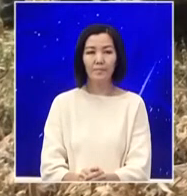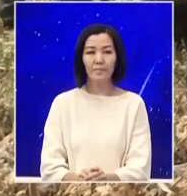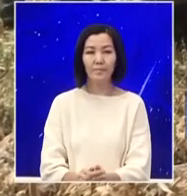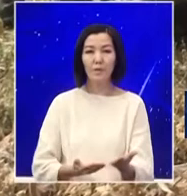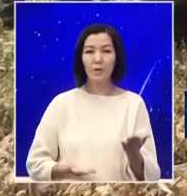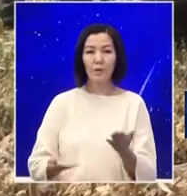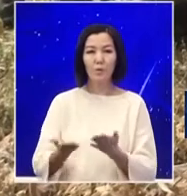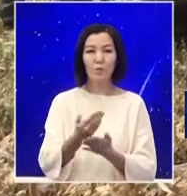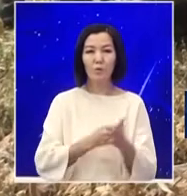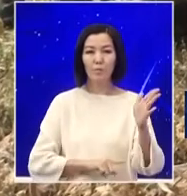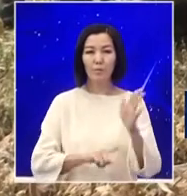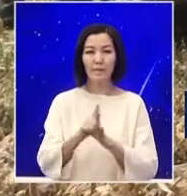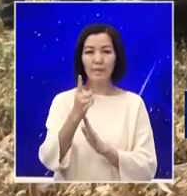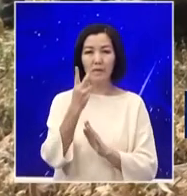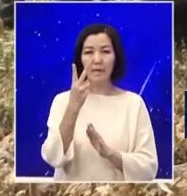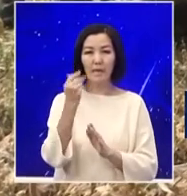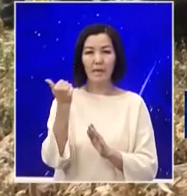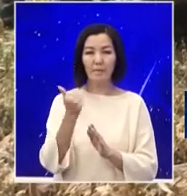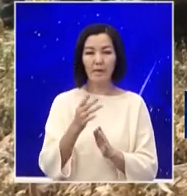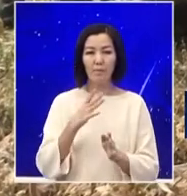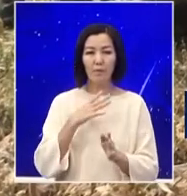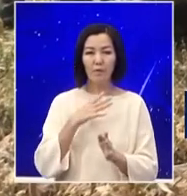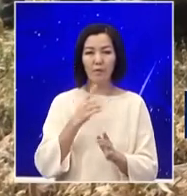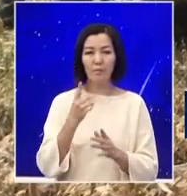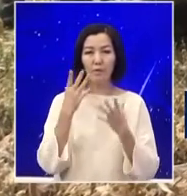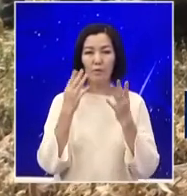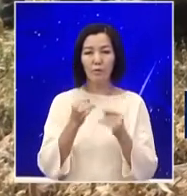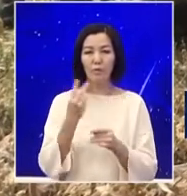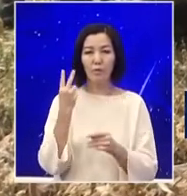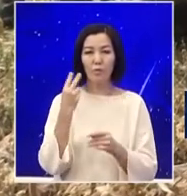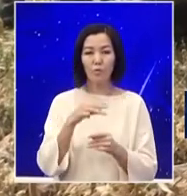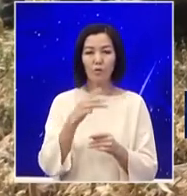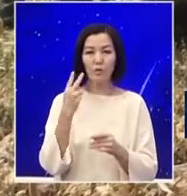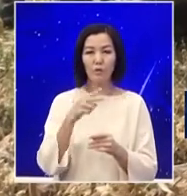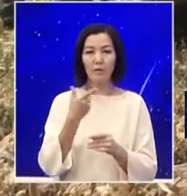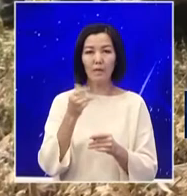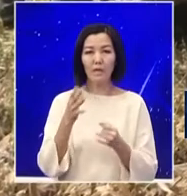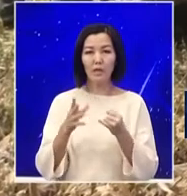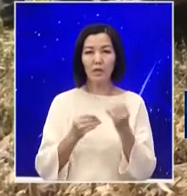Уборкан бастаған мызға 2-7 болды. Күнне 30-20 гектар чабы батырмыз.